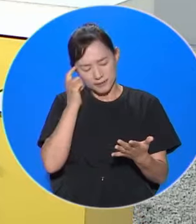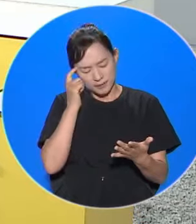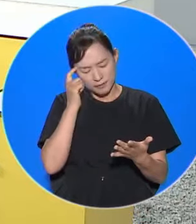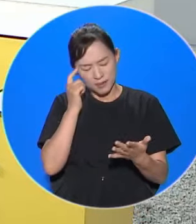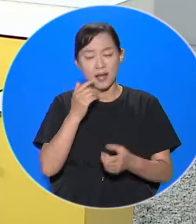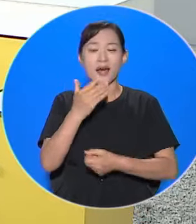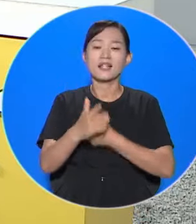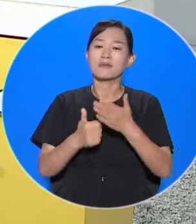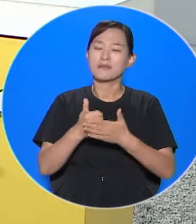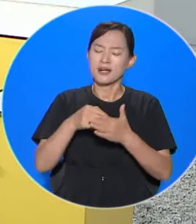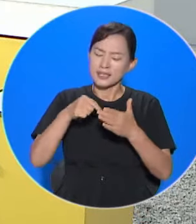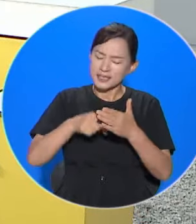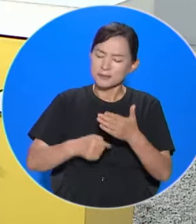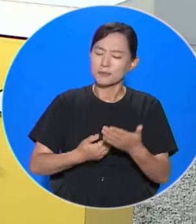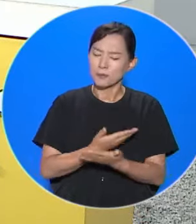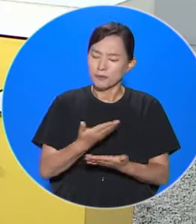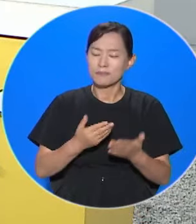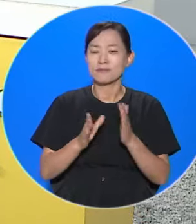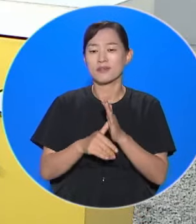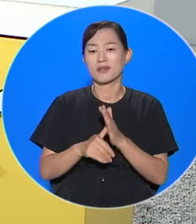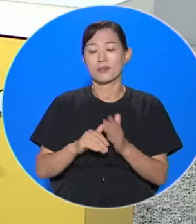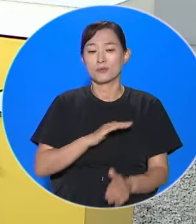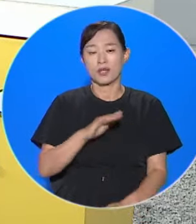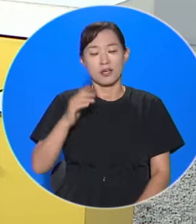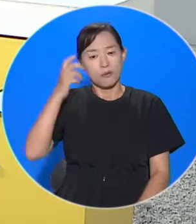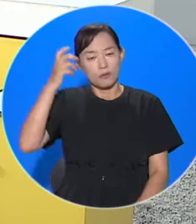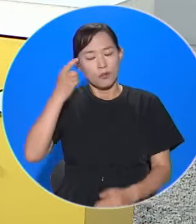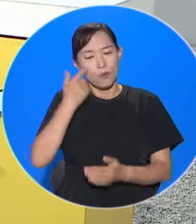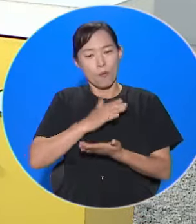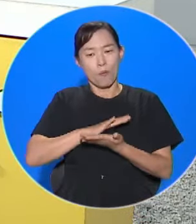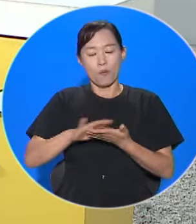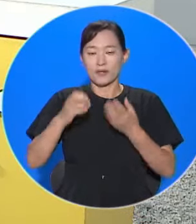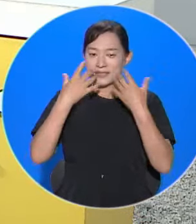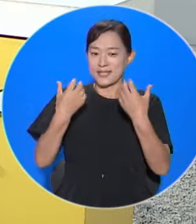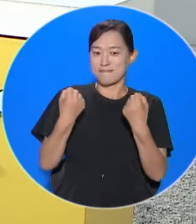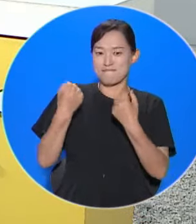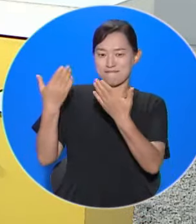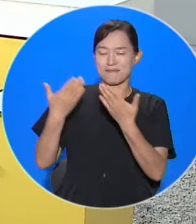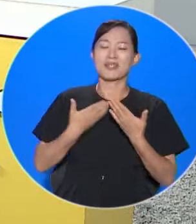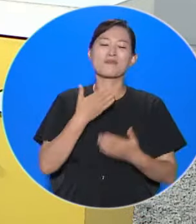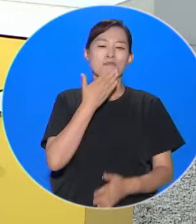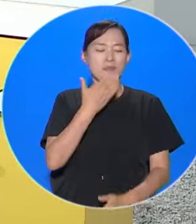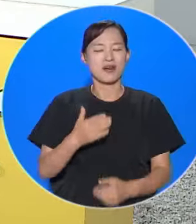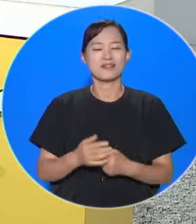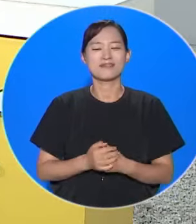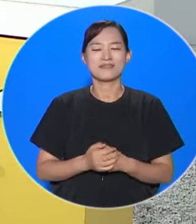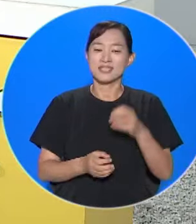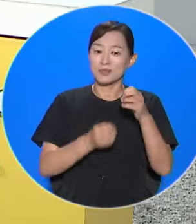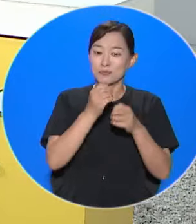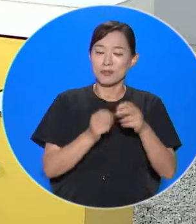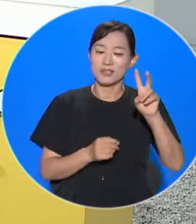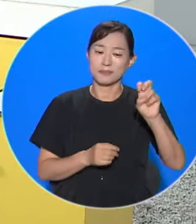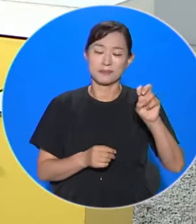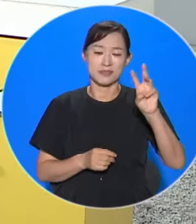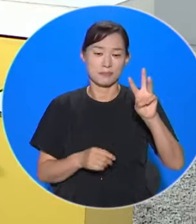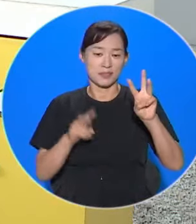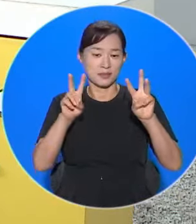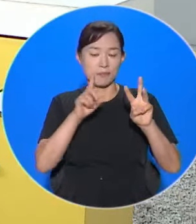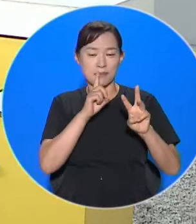하나님과 깊이 교제할 때 우리의 영혼은 시원해지고 새 힘을 얻습니다. 시편 23편